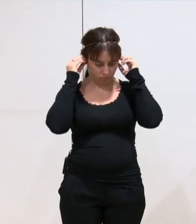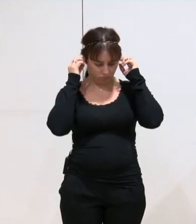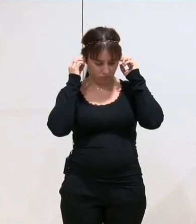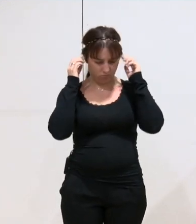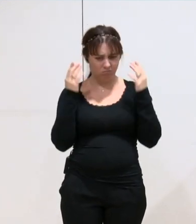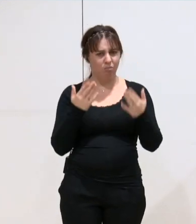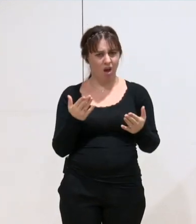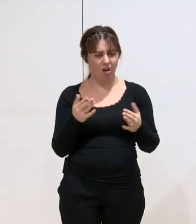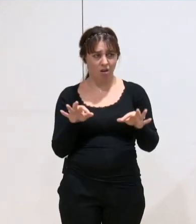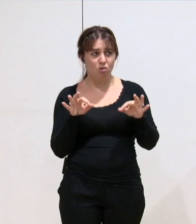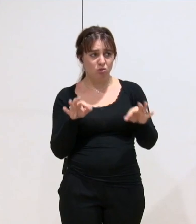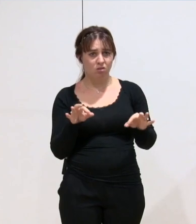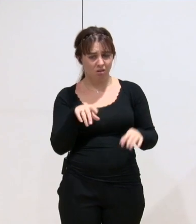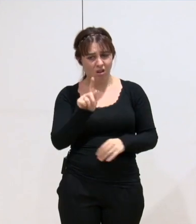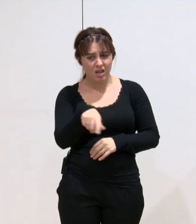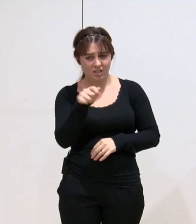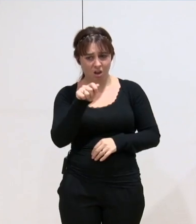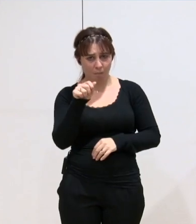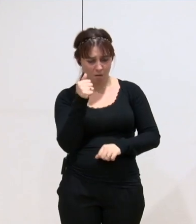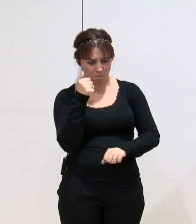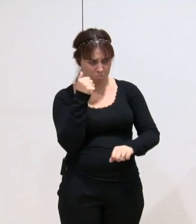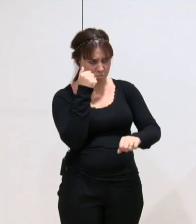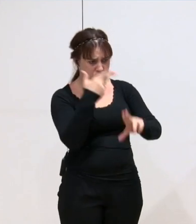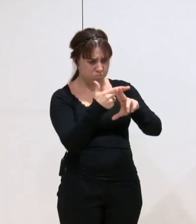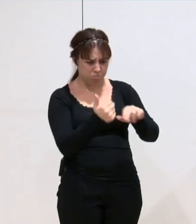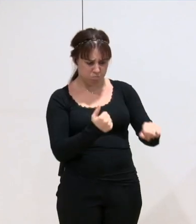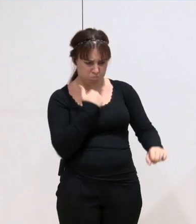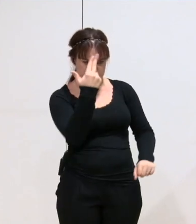cela justifie pour autant de répondre de cette manière-là?